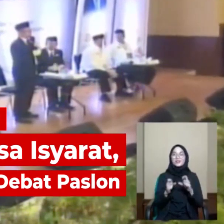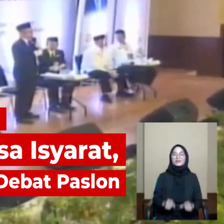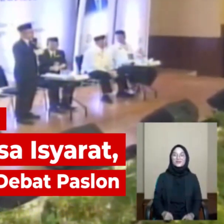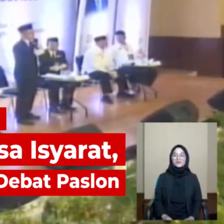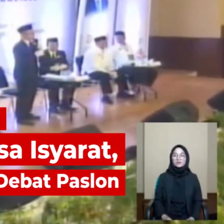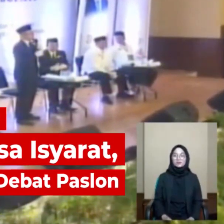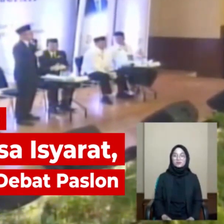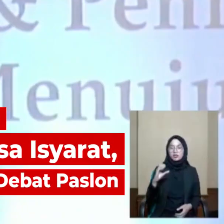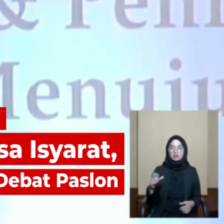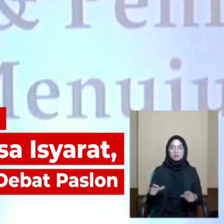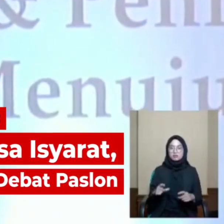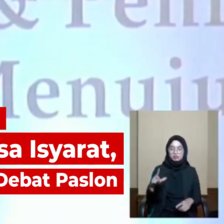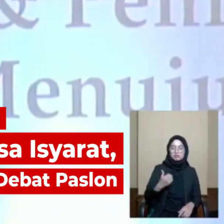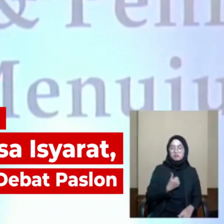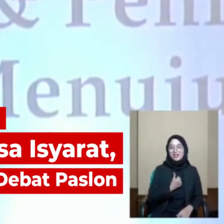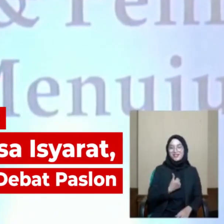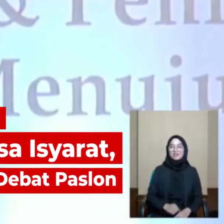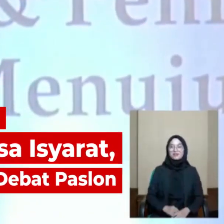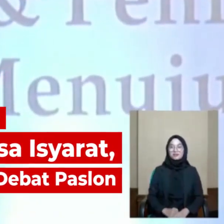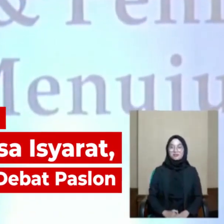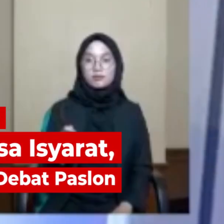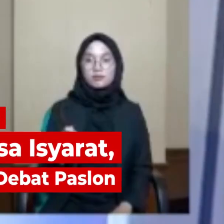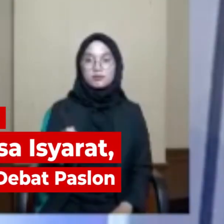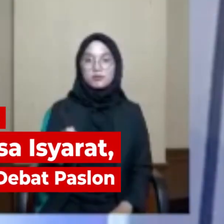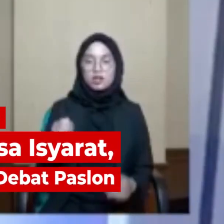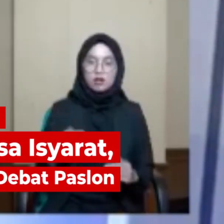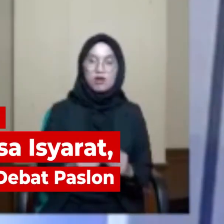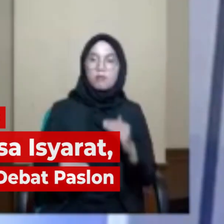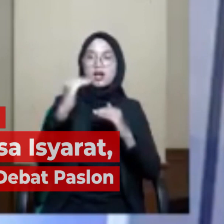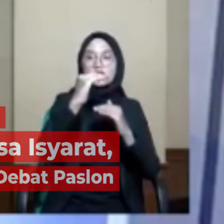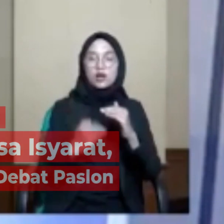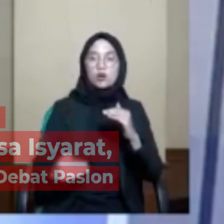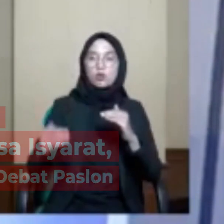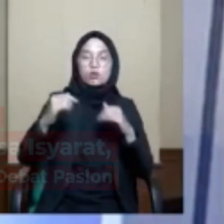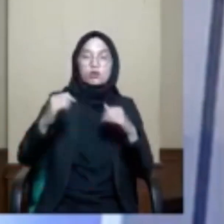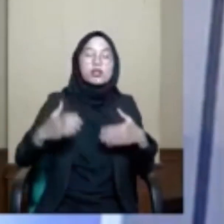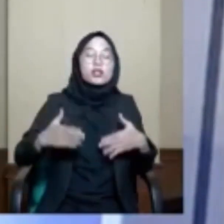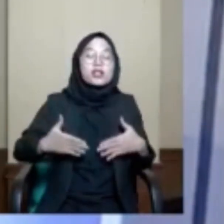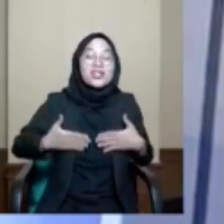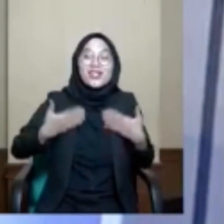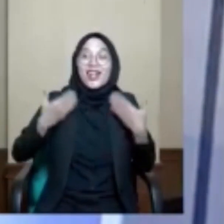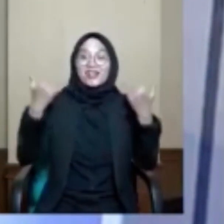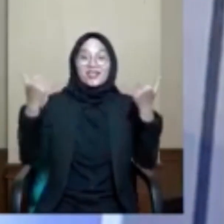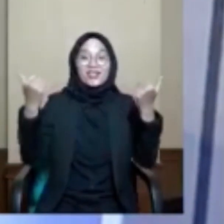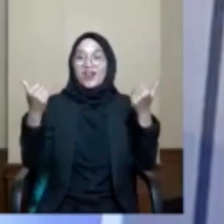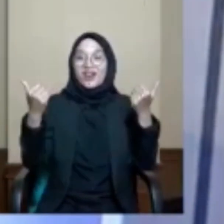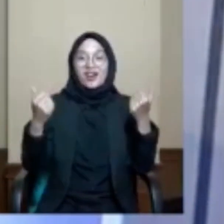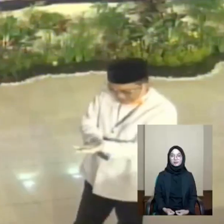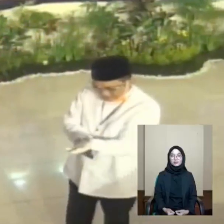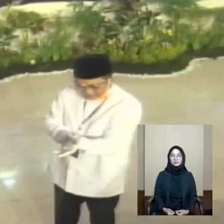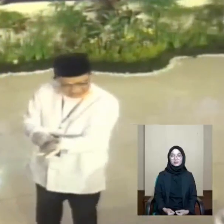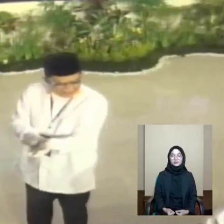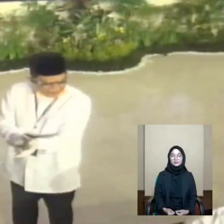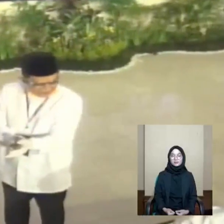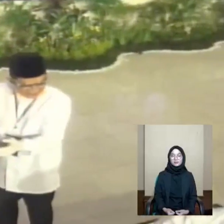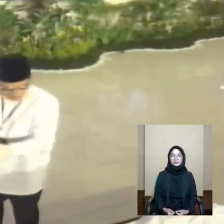Perkebunan yang bisa agar indah wilayahnya unggul dan sejahtera. Debat publik pasangan calon bupati dan